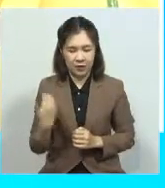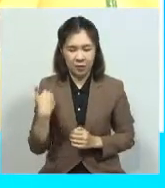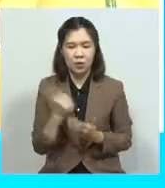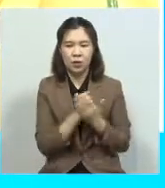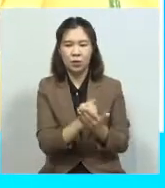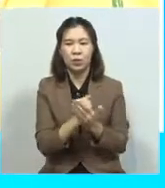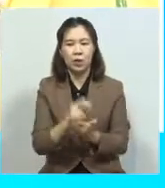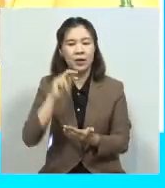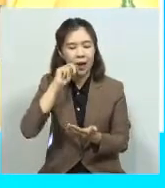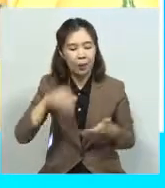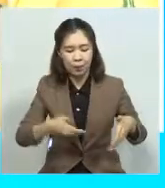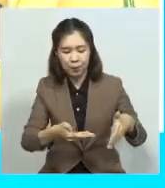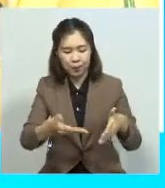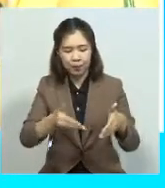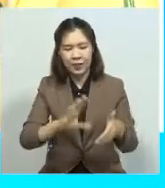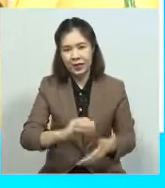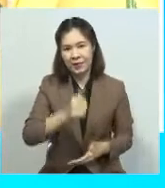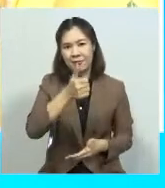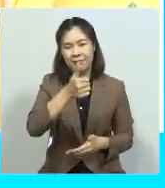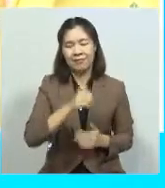ครับแล้วก็น้ำก็ใสขึ้นนะครับ